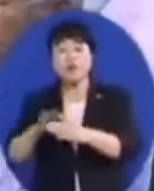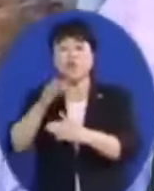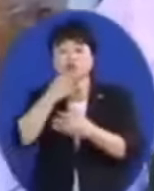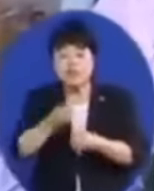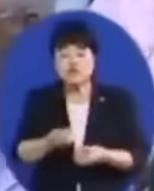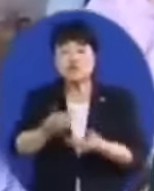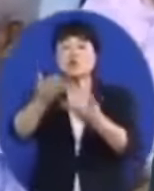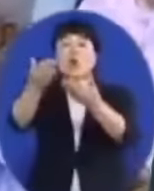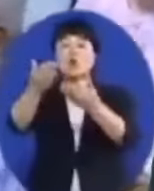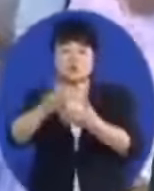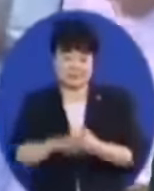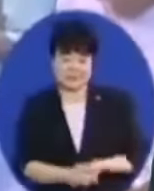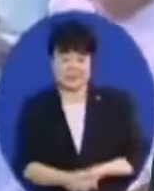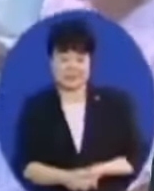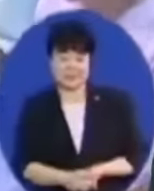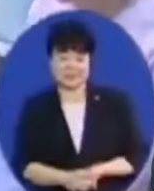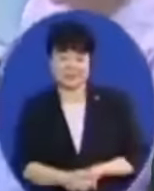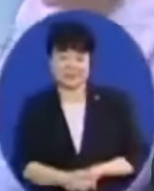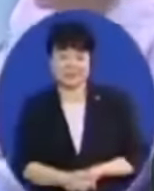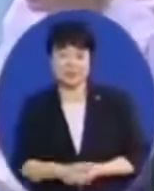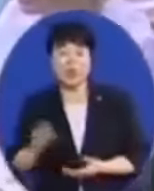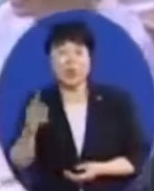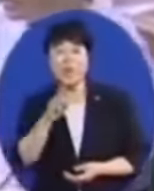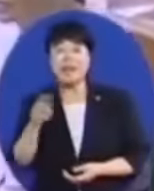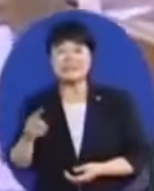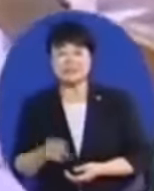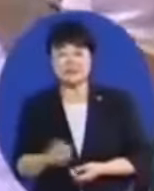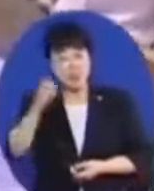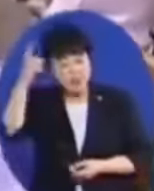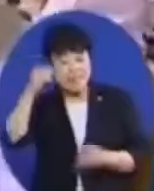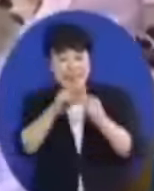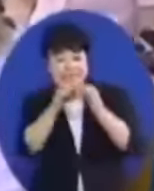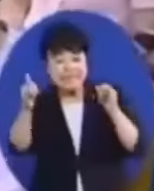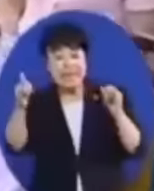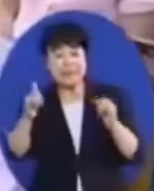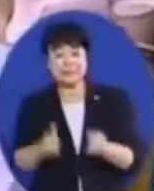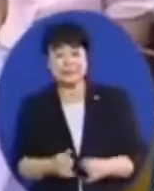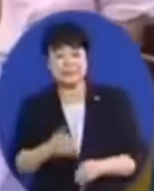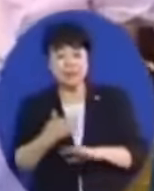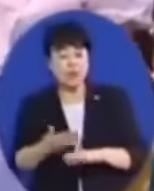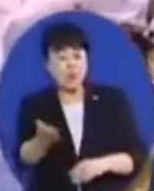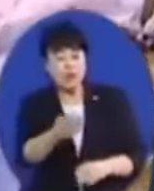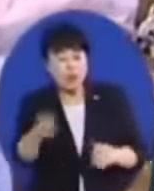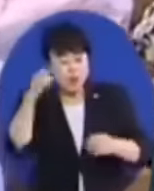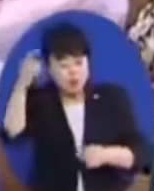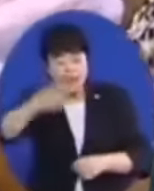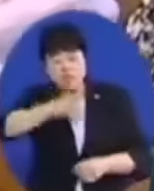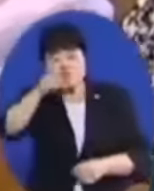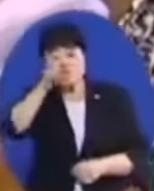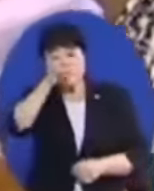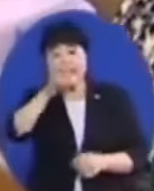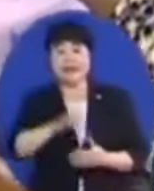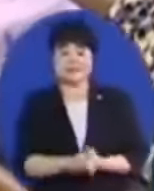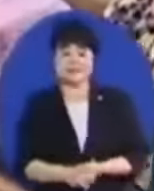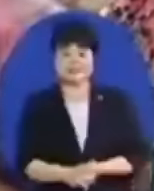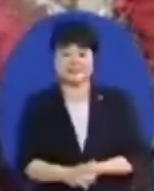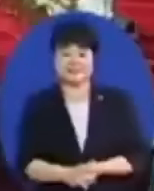축복해 준 것을 보았었습니다. 토마스 캐리는 위대한 사람이란 따로 없다. 단지 위대한 꿈이 있을 뿐이라고